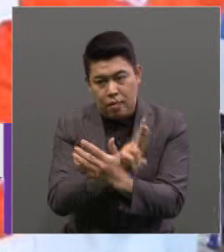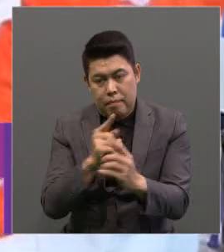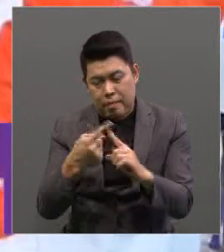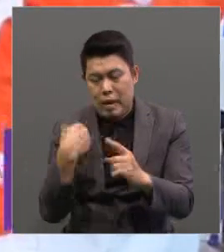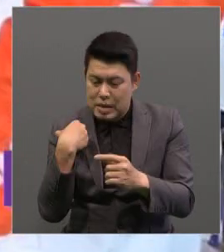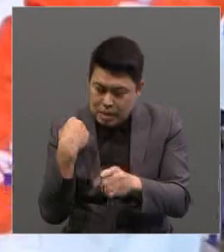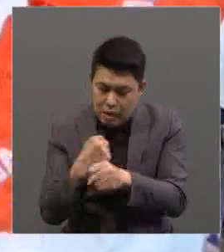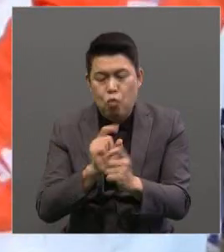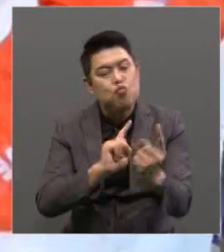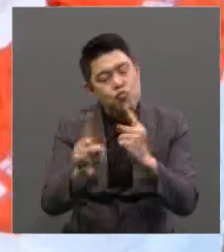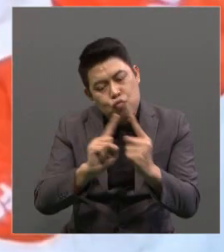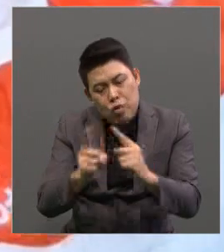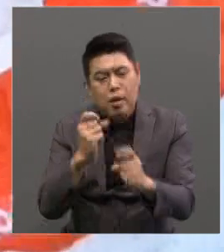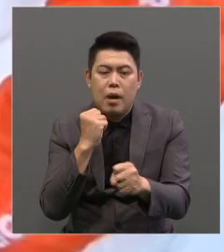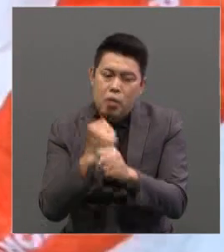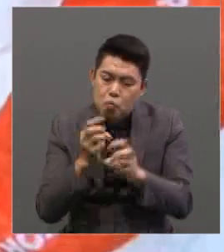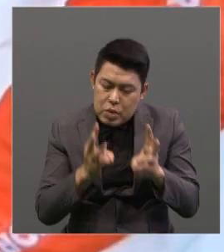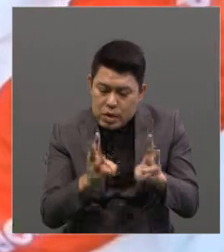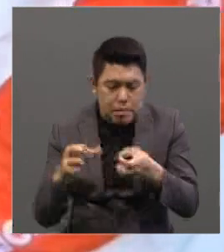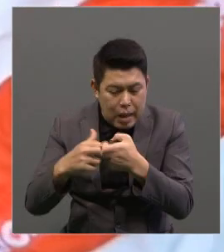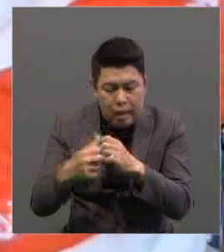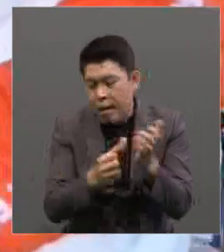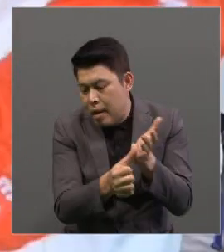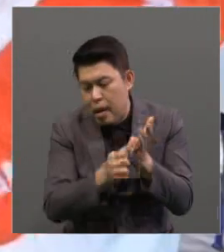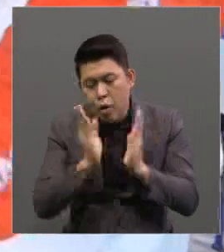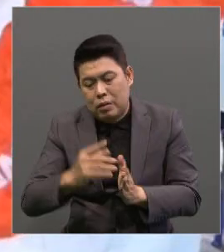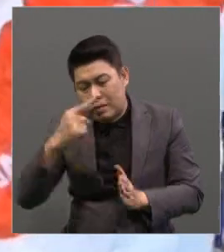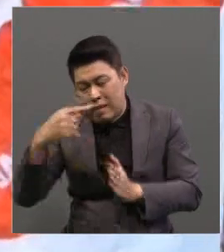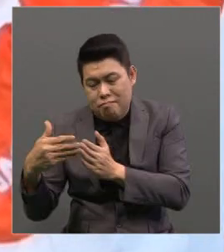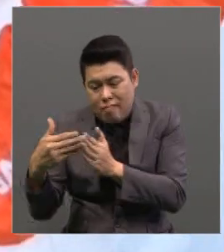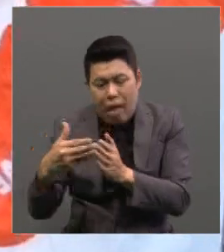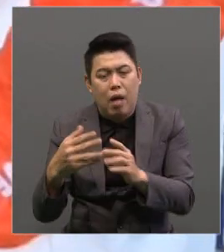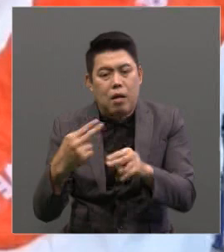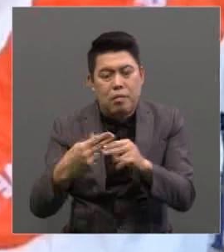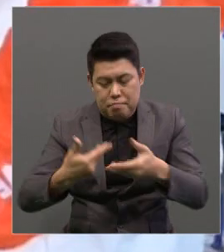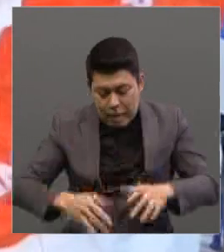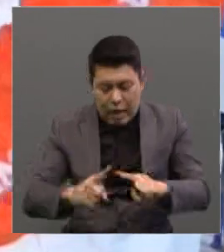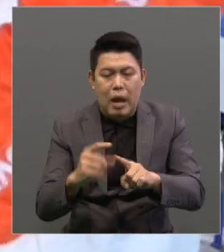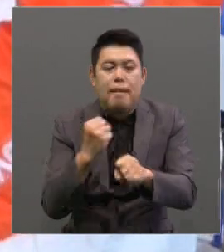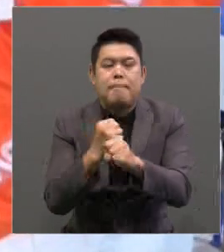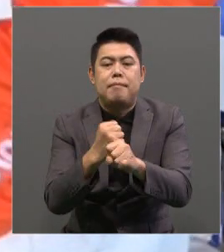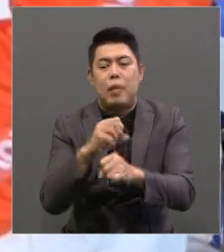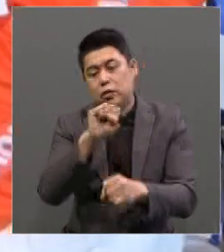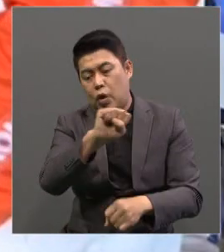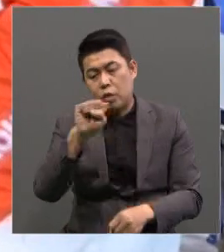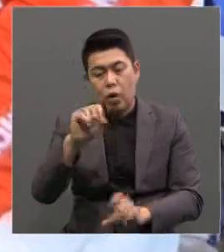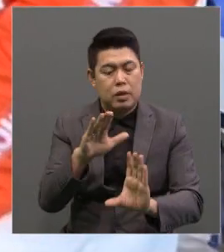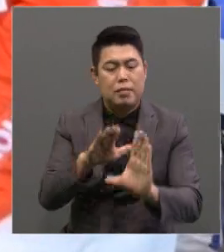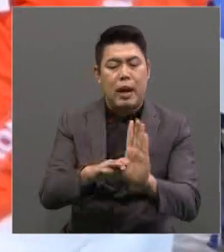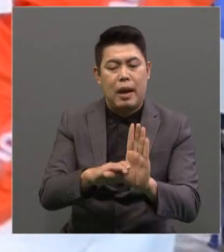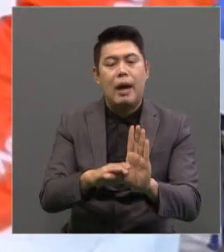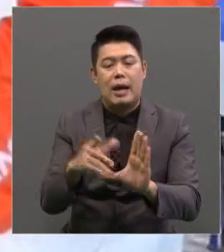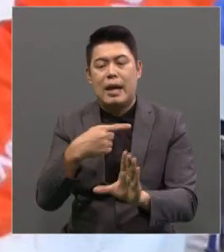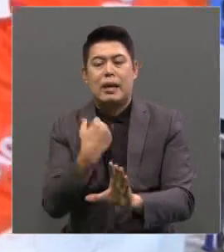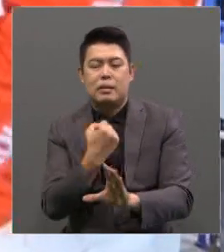ะครับเพื่อเป็นการพูดคุยแนวทางการผลักดันการแก้ปัญหาคนไทยพลัดถิ่นและแนะนำว่าที่ผู้สมัครส.ส.ระนองทางพรรคด้ว